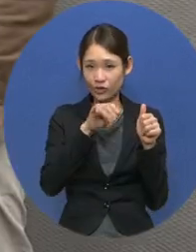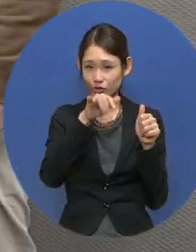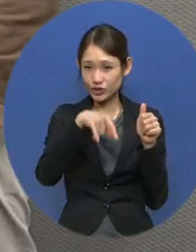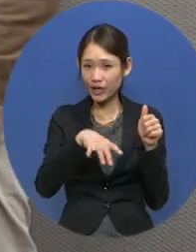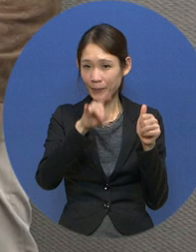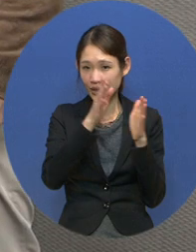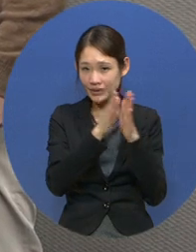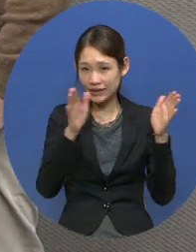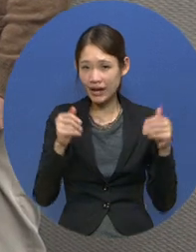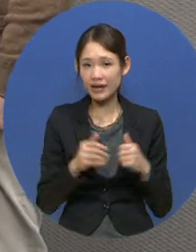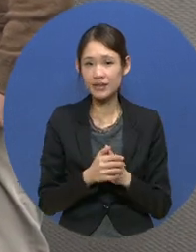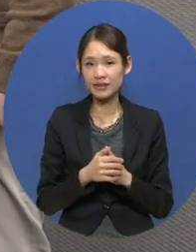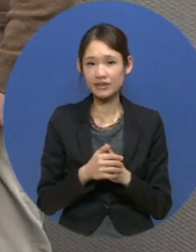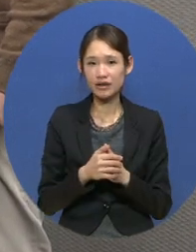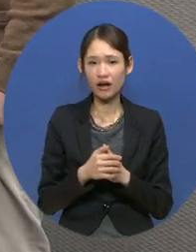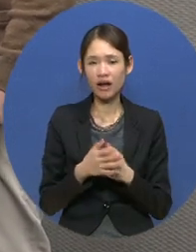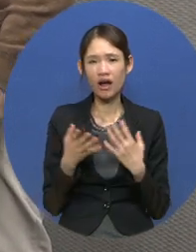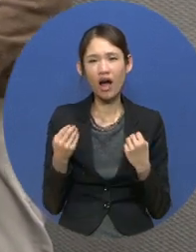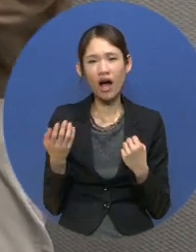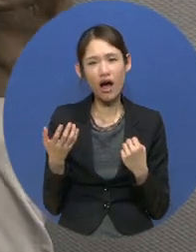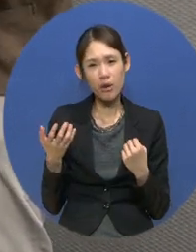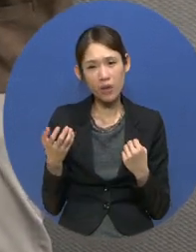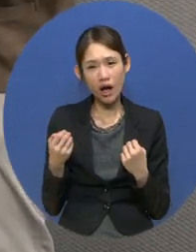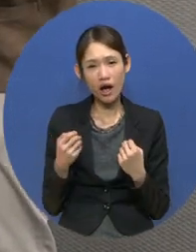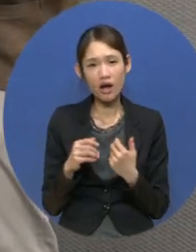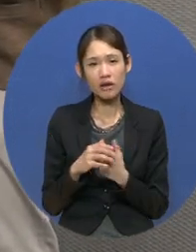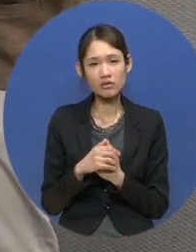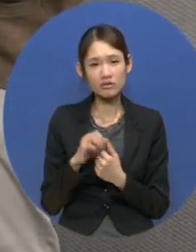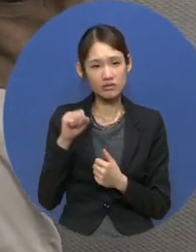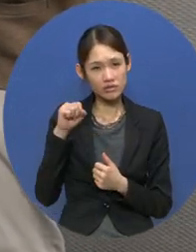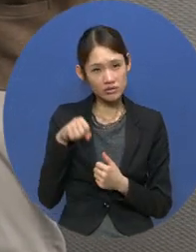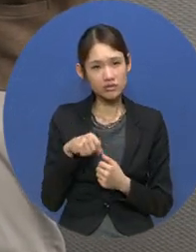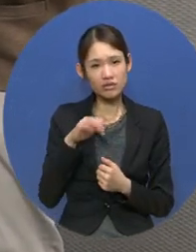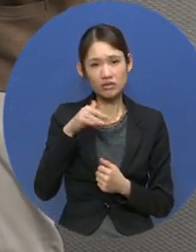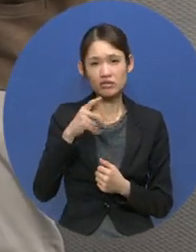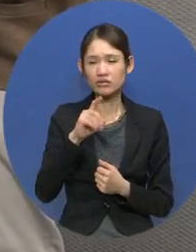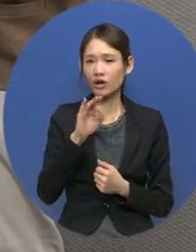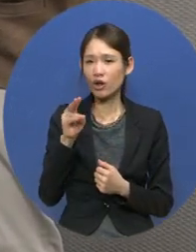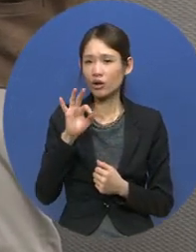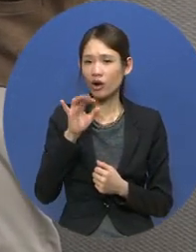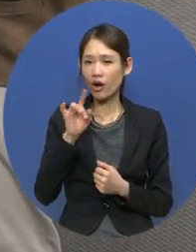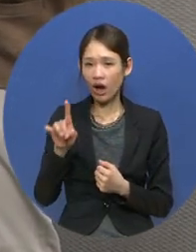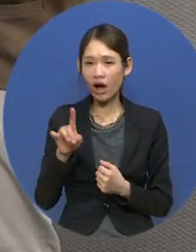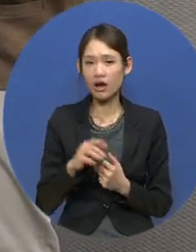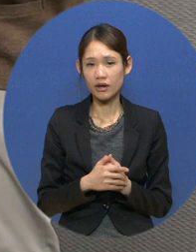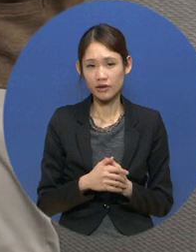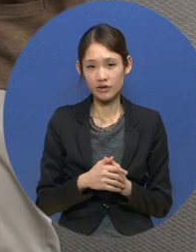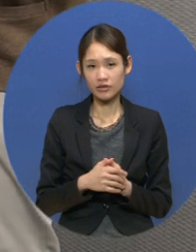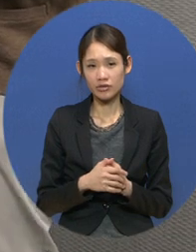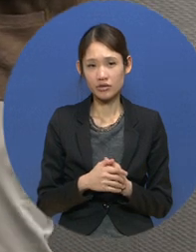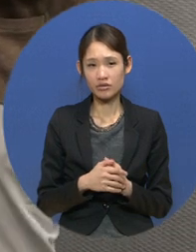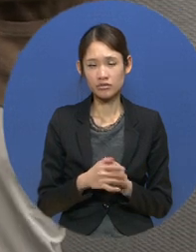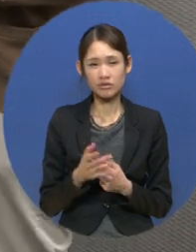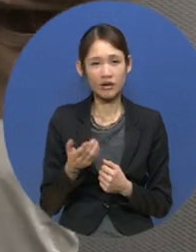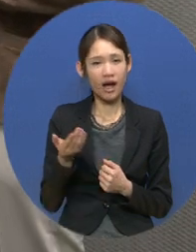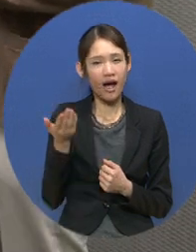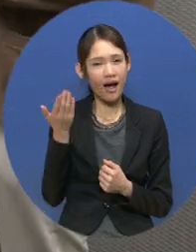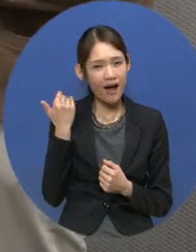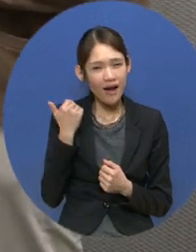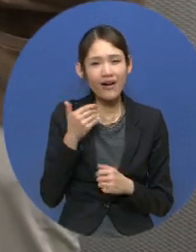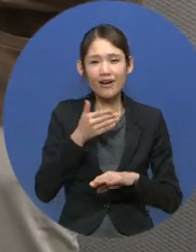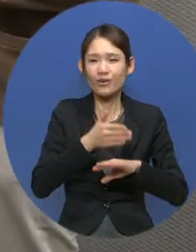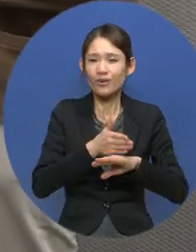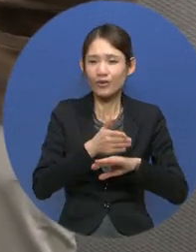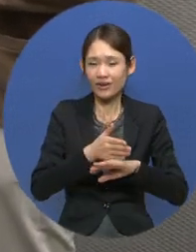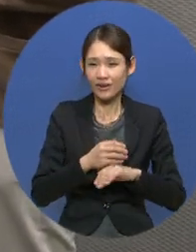고맙습니다. 아프니? 어. 저렁아. 아까는 고마웠어.